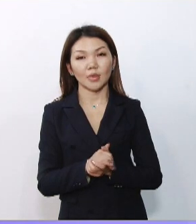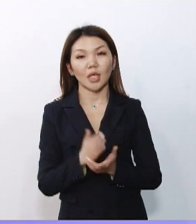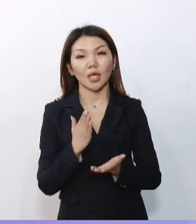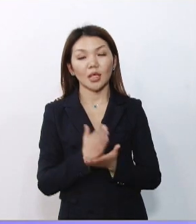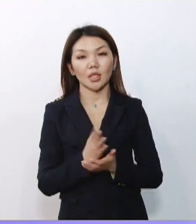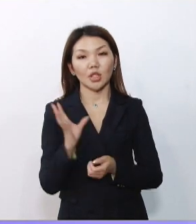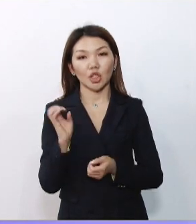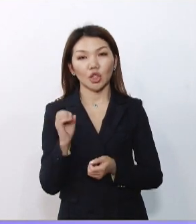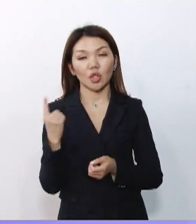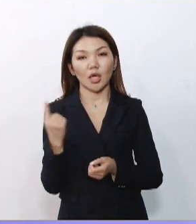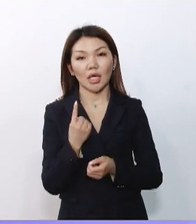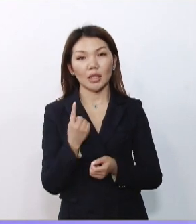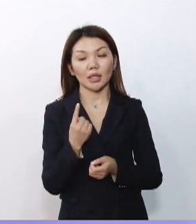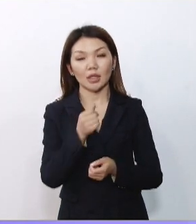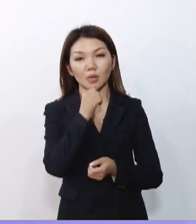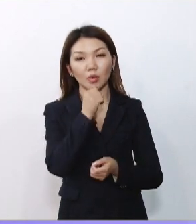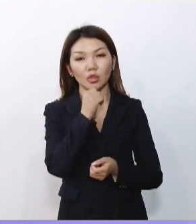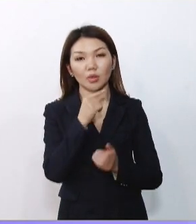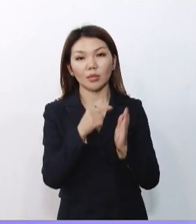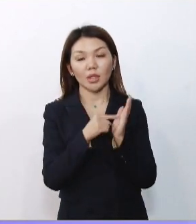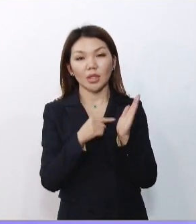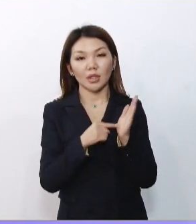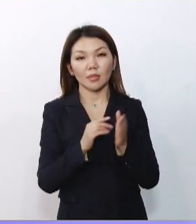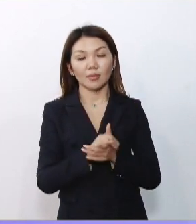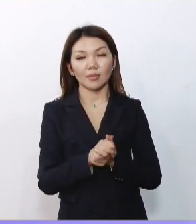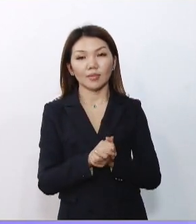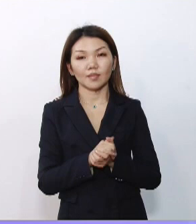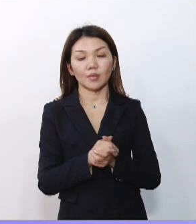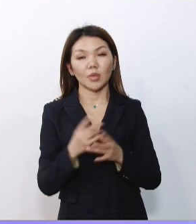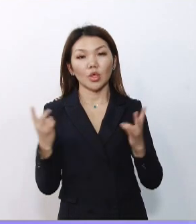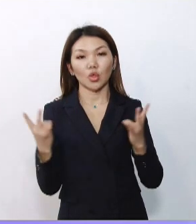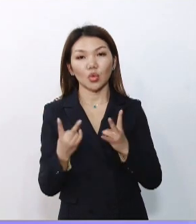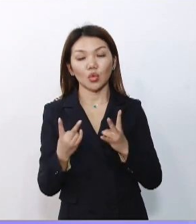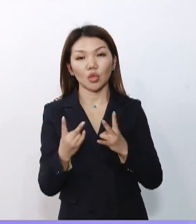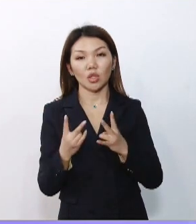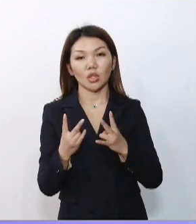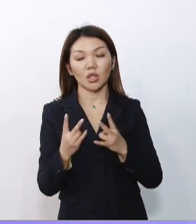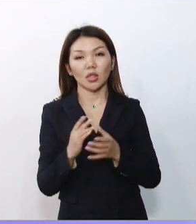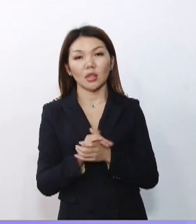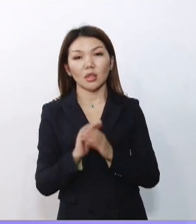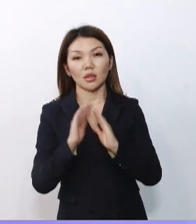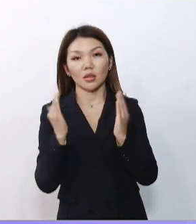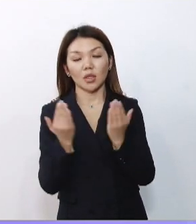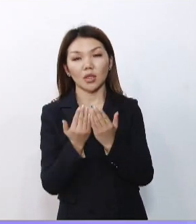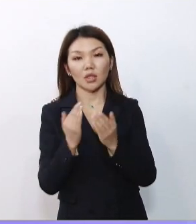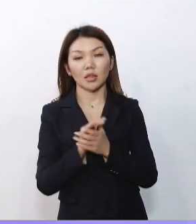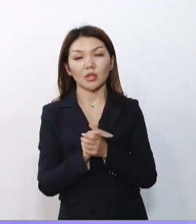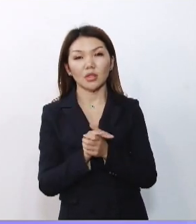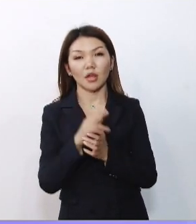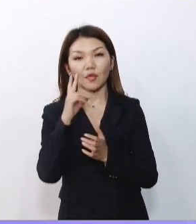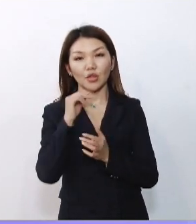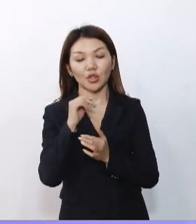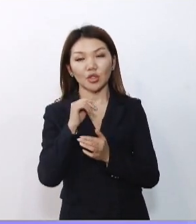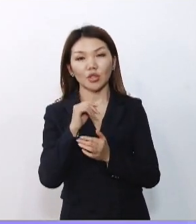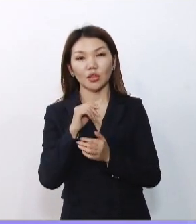Есть еще и один способ деления. Нужно закрыть в числе столько